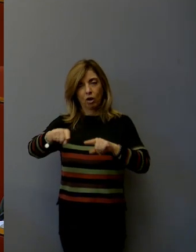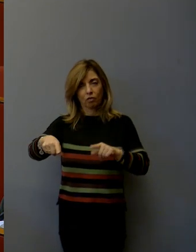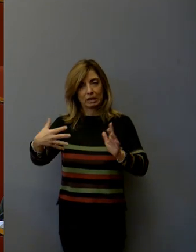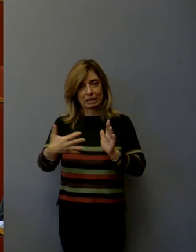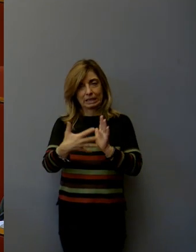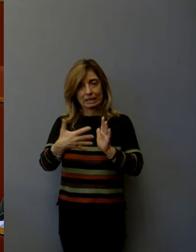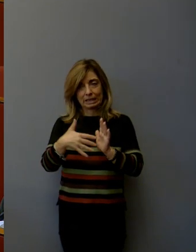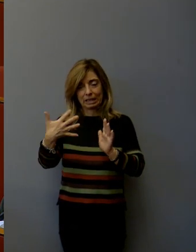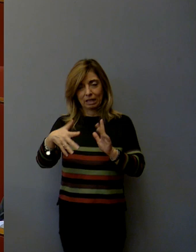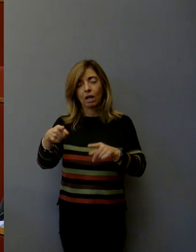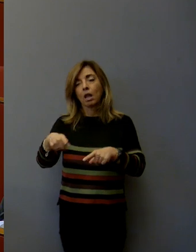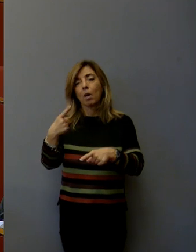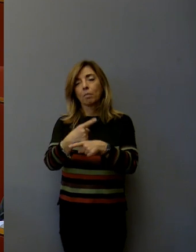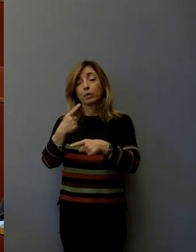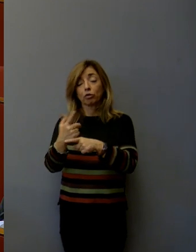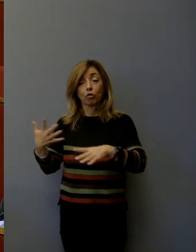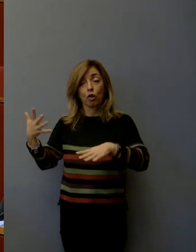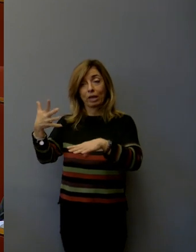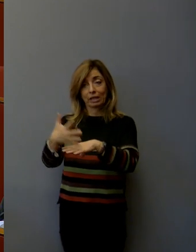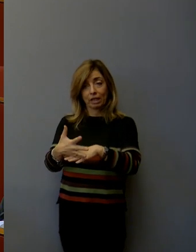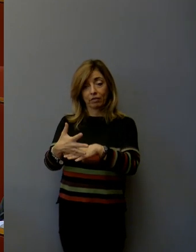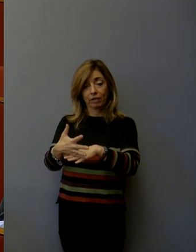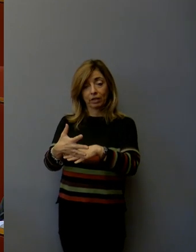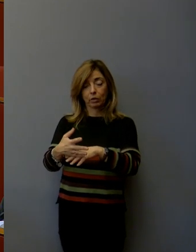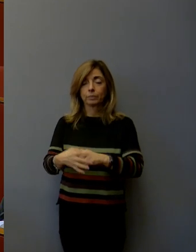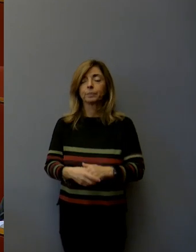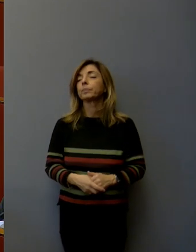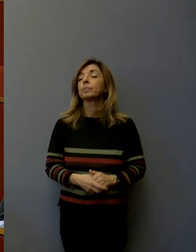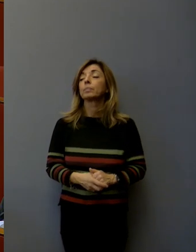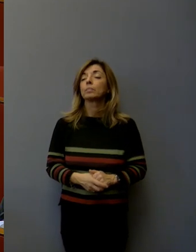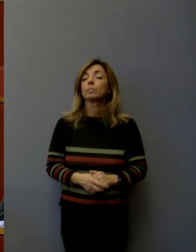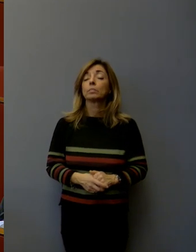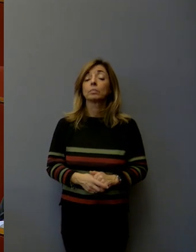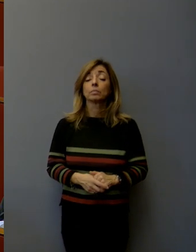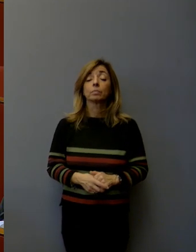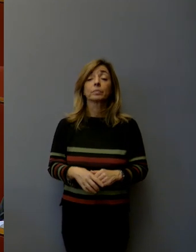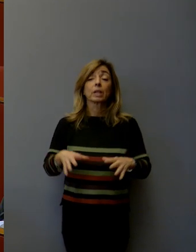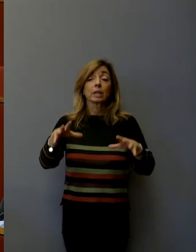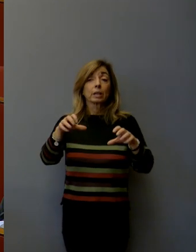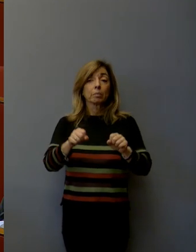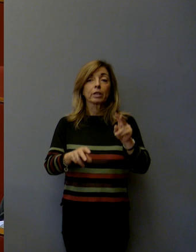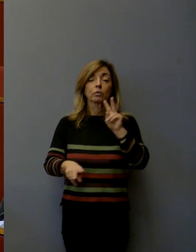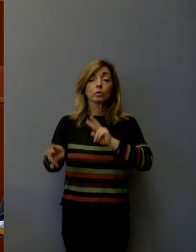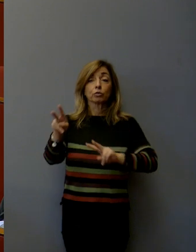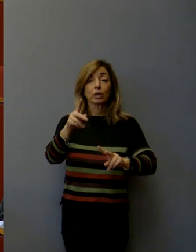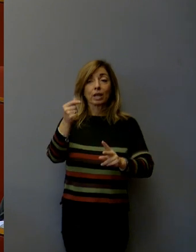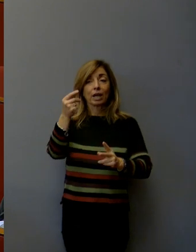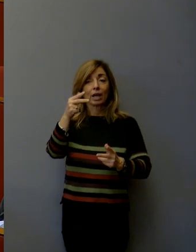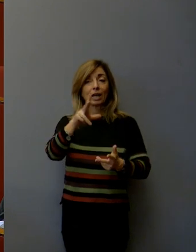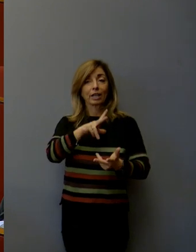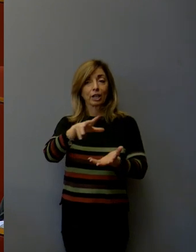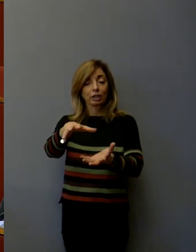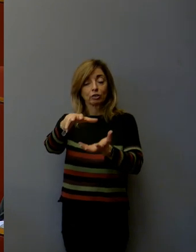che avrebbe bisogno di un intervento quindi cura del puntuale l'impegno è quello di reperire le risorse